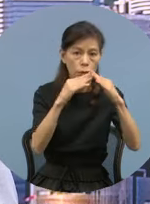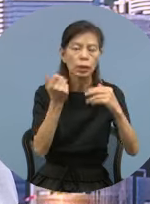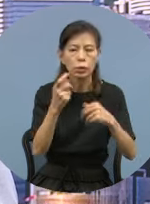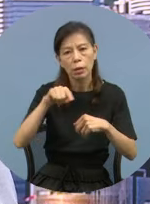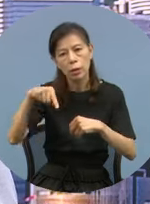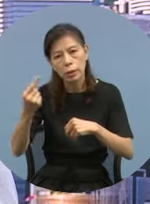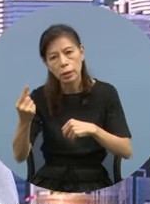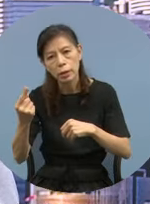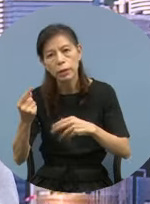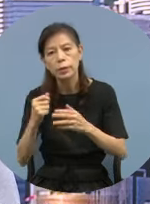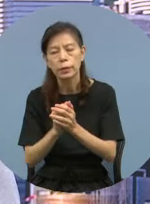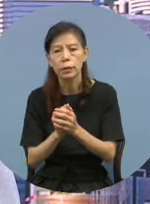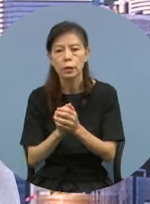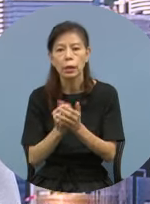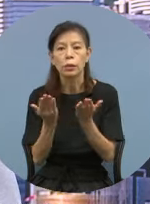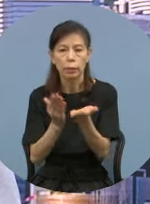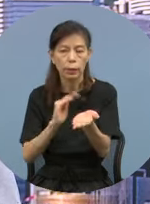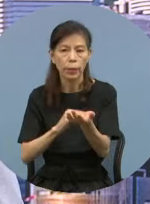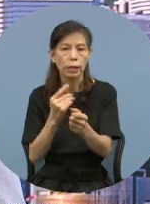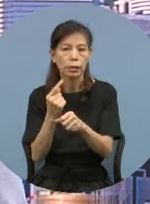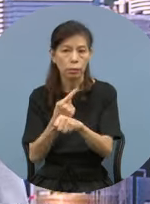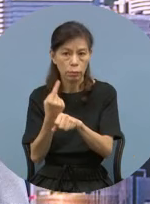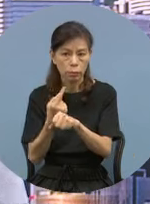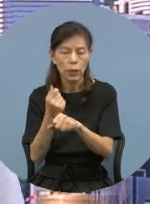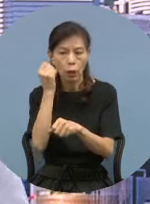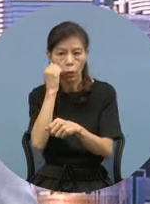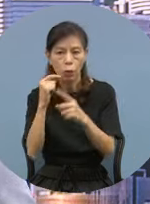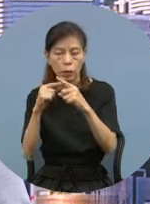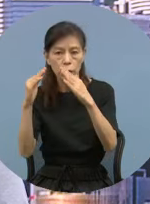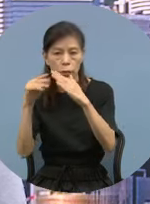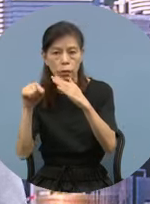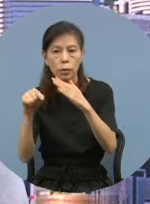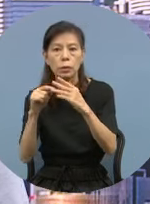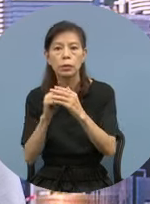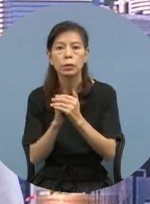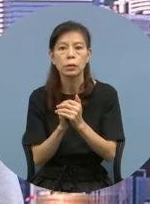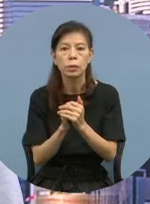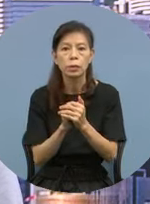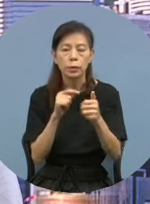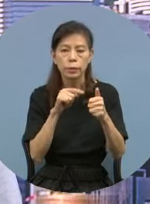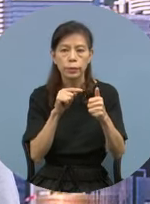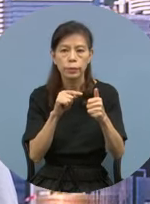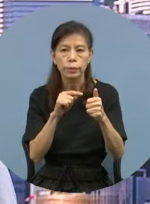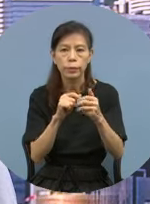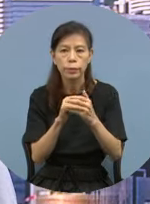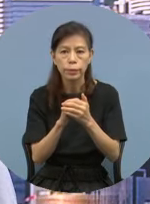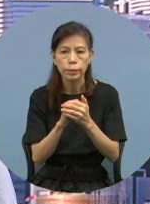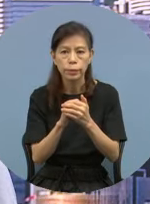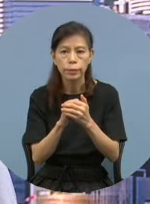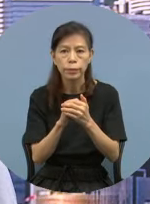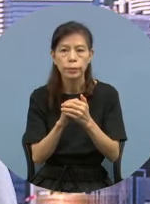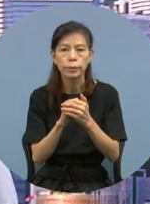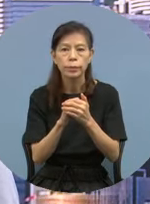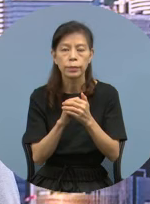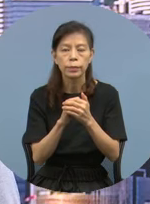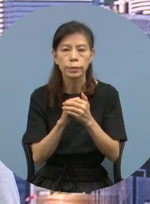有一宗就是初步陽性的老人院個案，是他就是一位他是需要做那